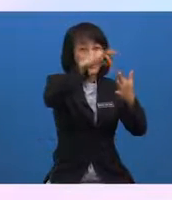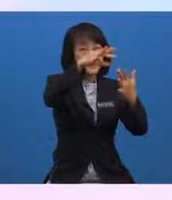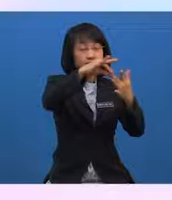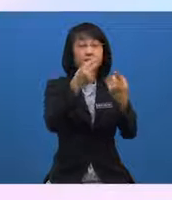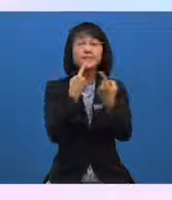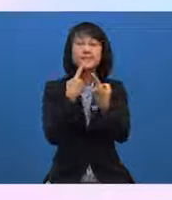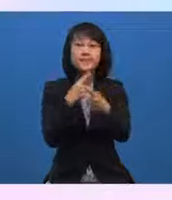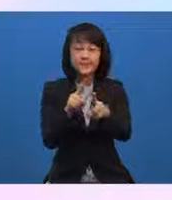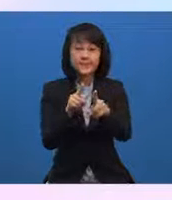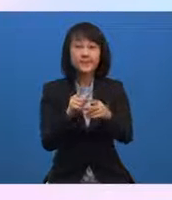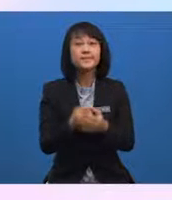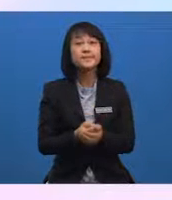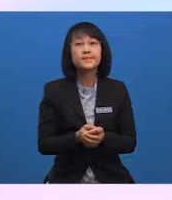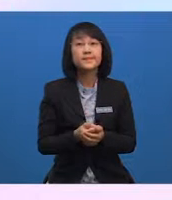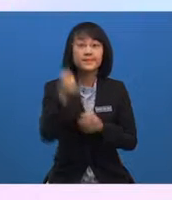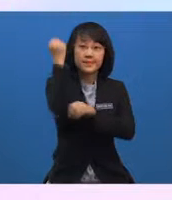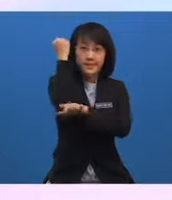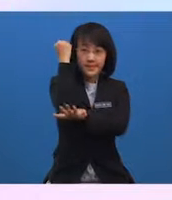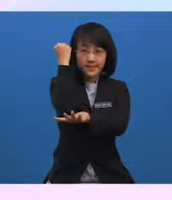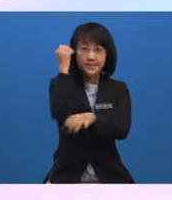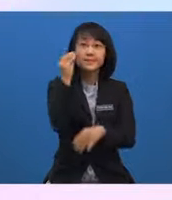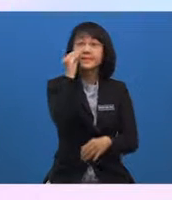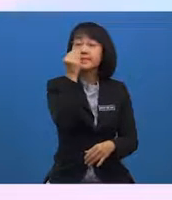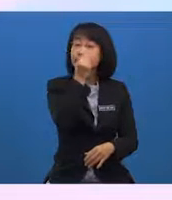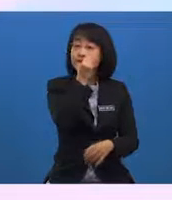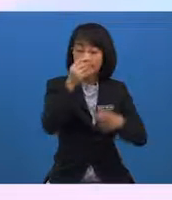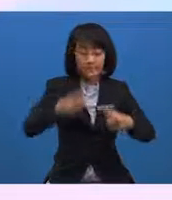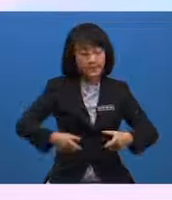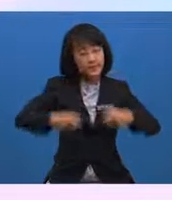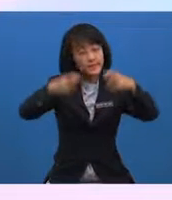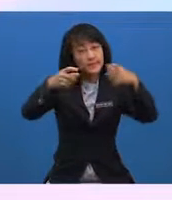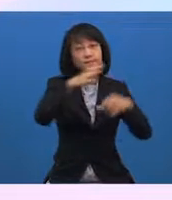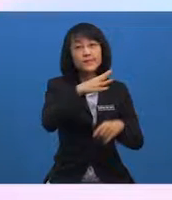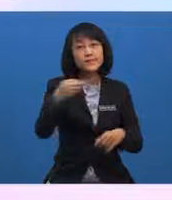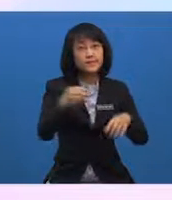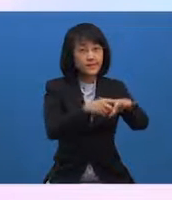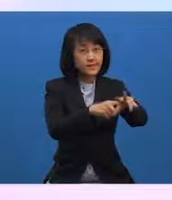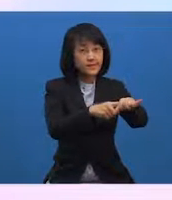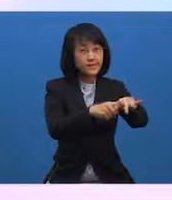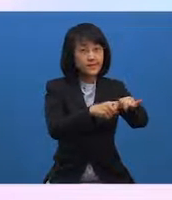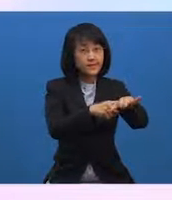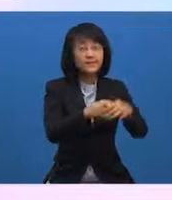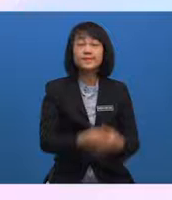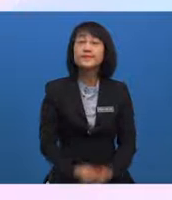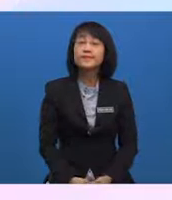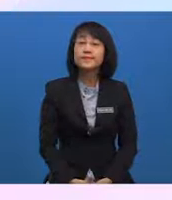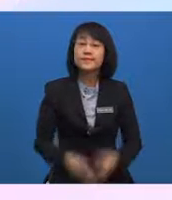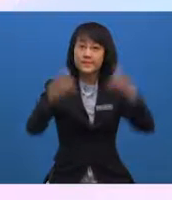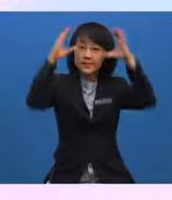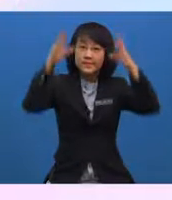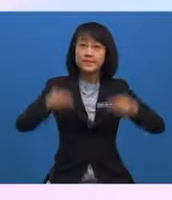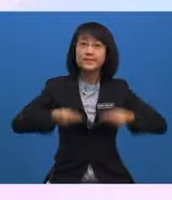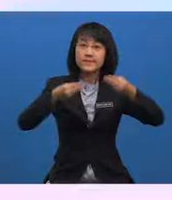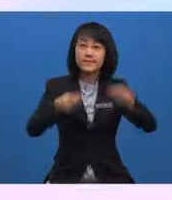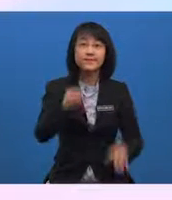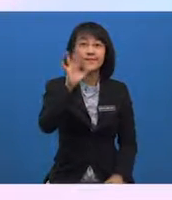yang diberi ialah akar, bunga, batang dan daun. Cikgu berikan